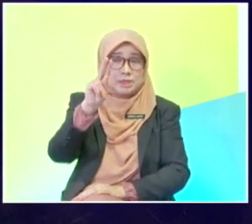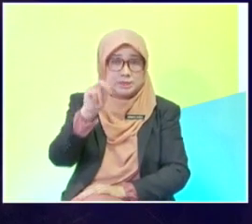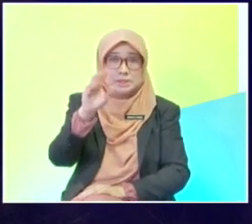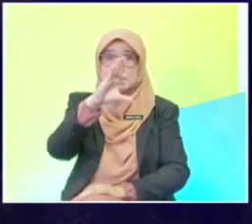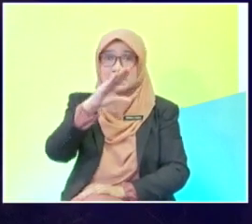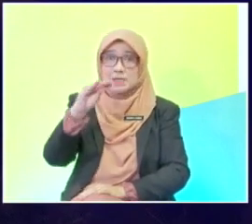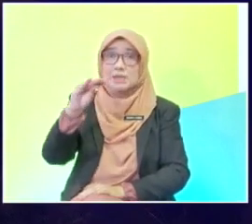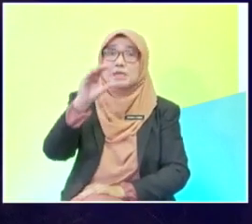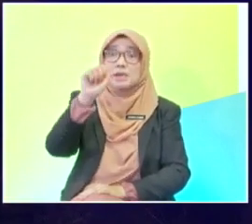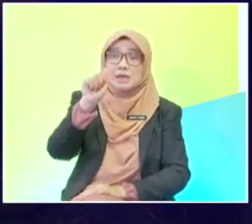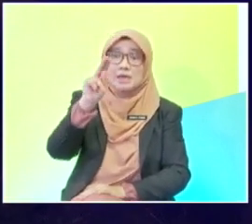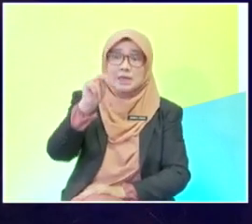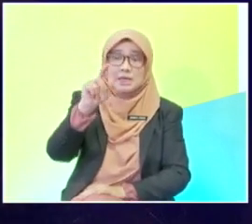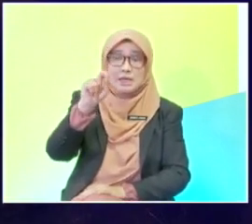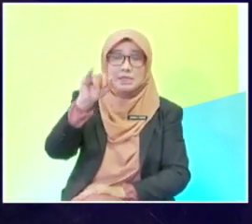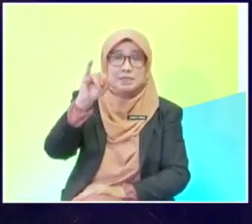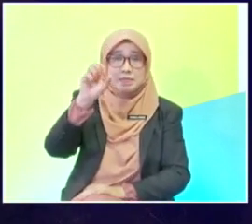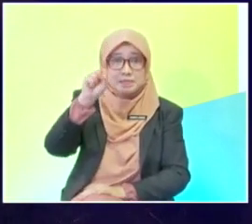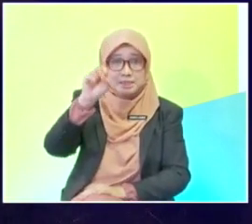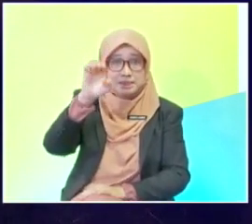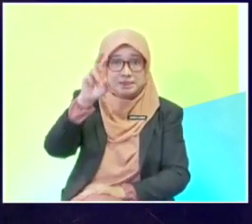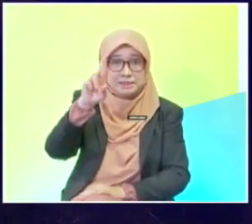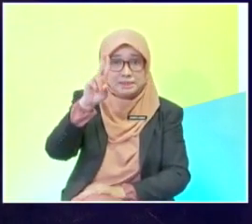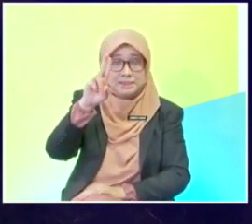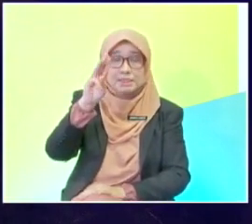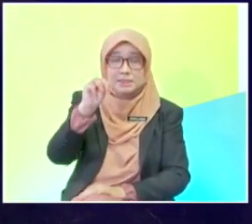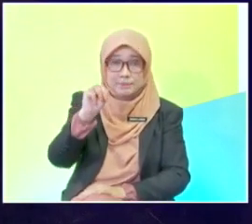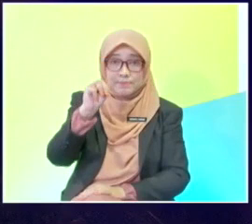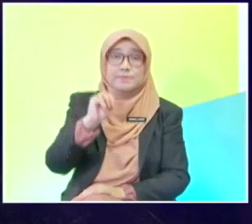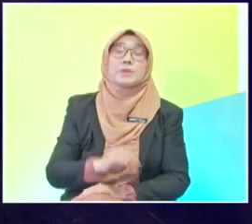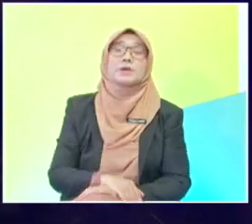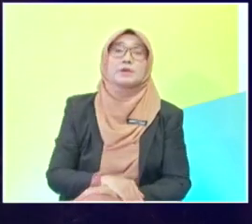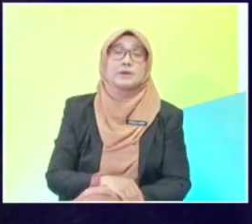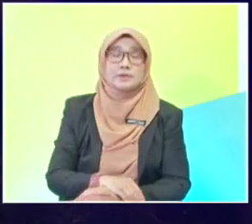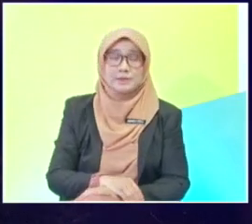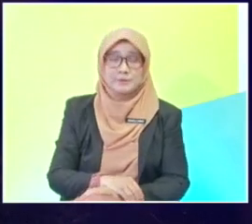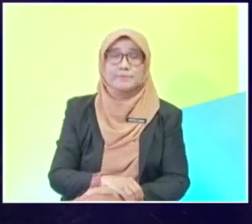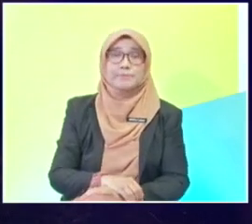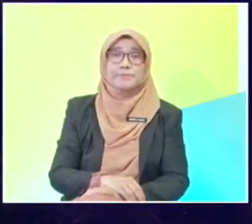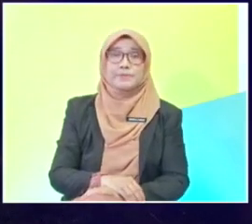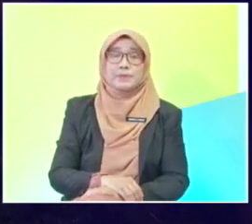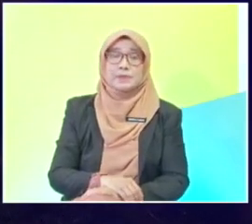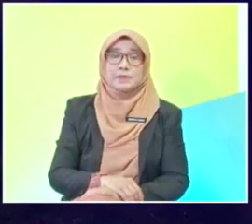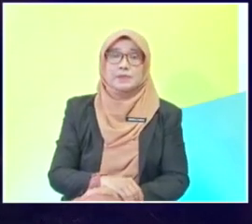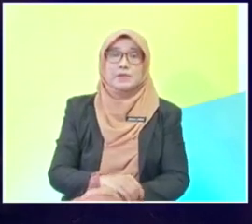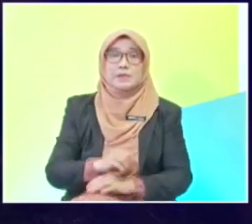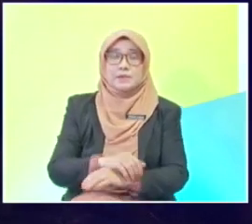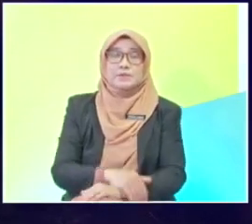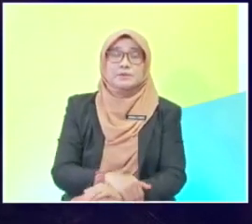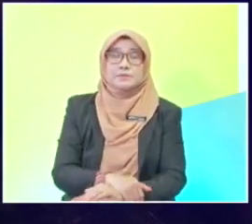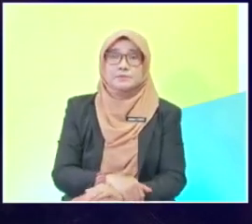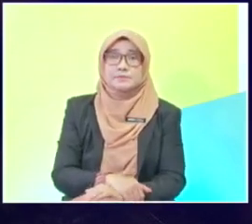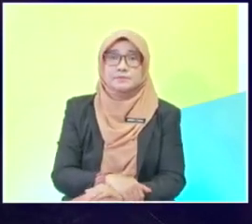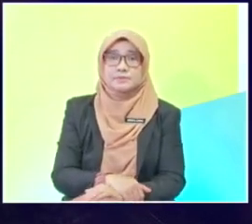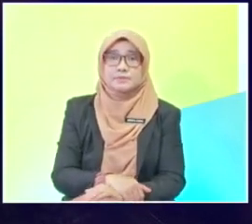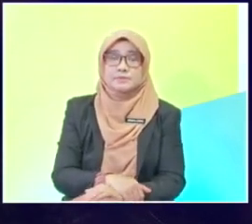anti-serum ni selepas penyakit dia. Untuk graf merawat. ni pun menjunam tinggi di situ juga. Dia naik, lepas tu dia akan menjunam. Okey, dan